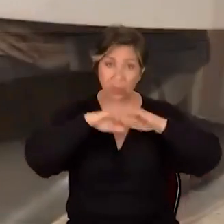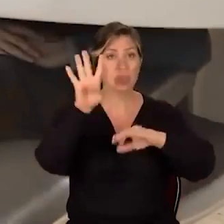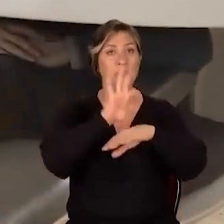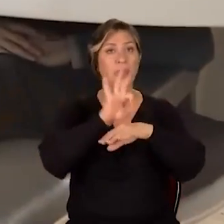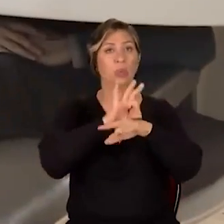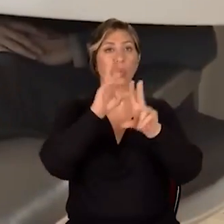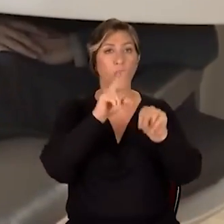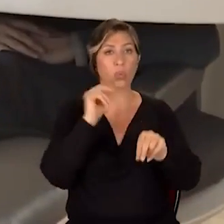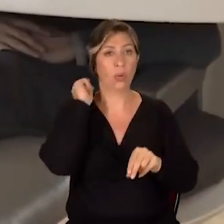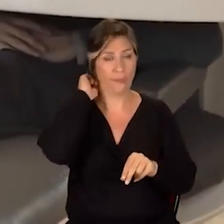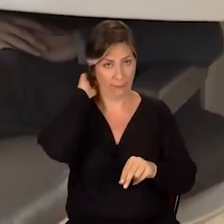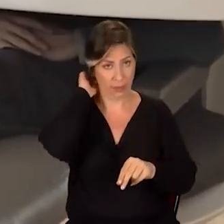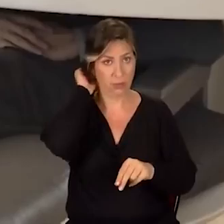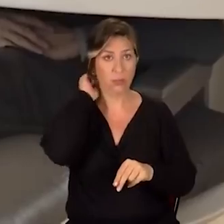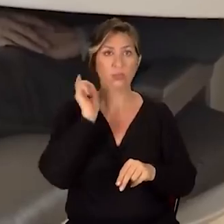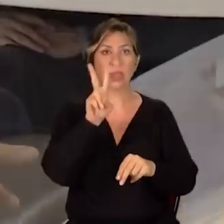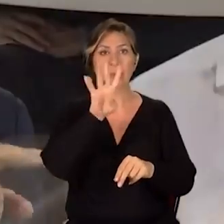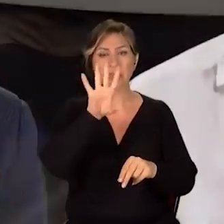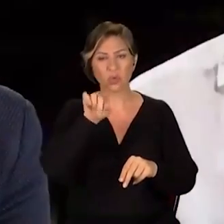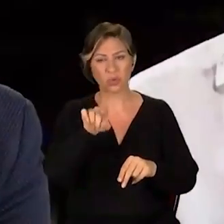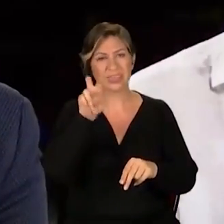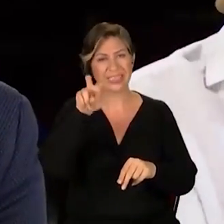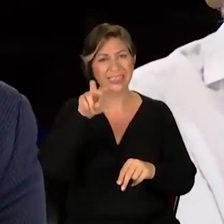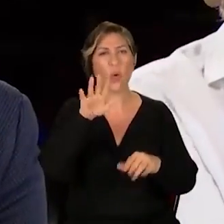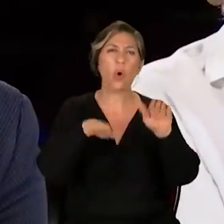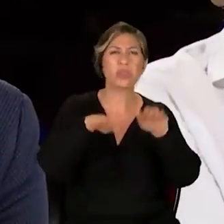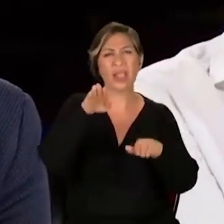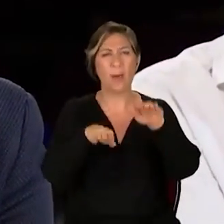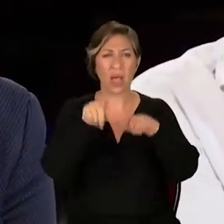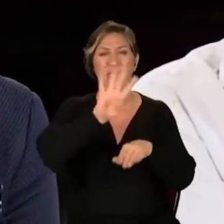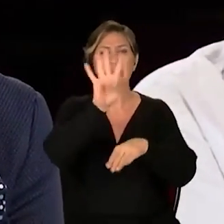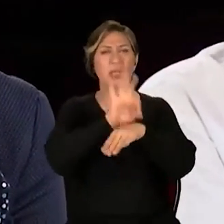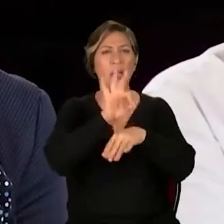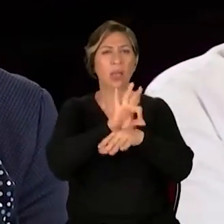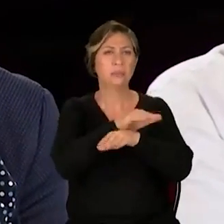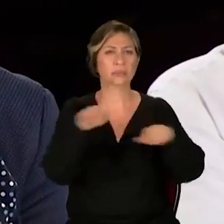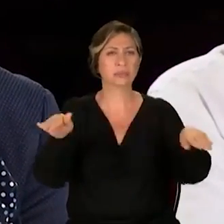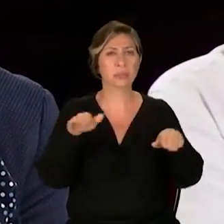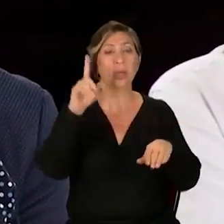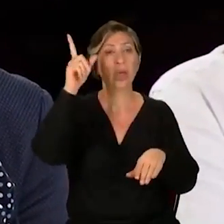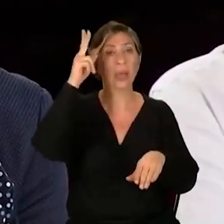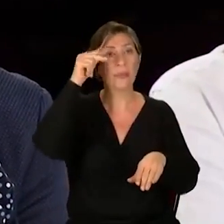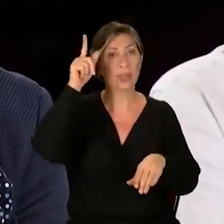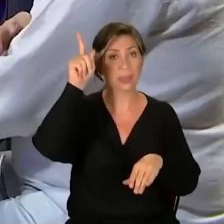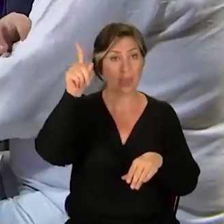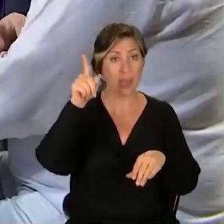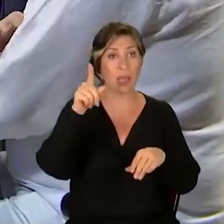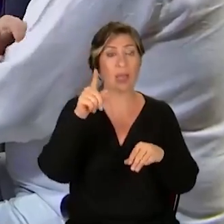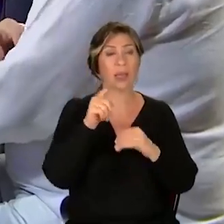yakın uyuyor. 40 dakika. 40 dakikaya burada yakın. 25 noktası. 25 nokta o ortalaması. O ortalama. Mesela Boston'da, ben